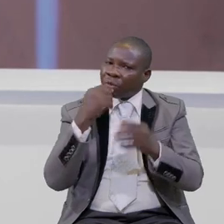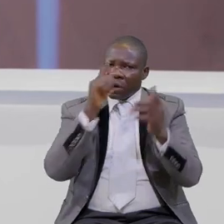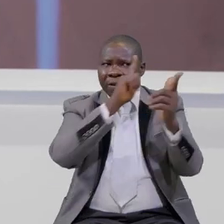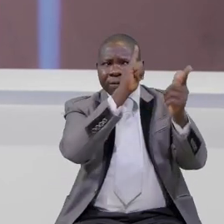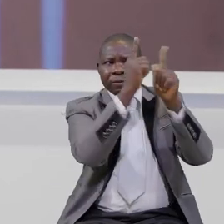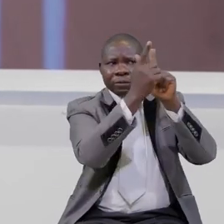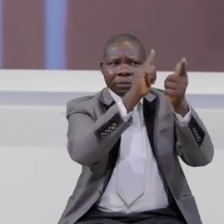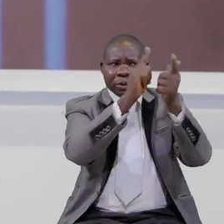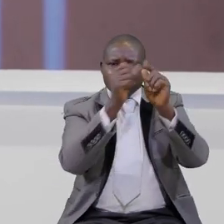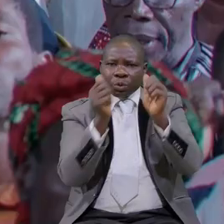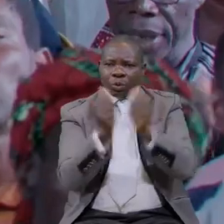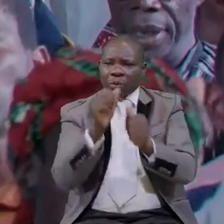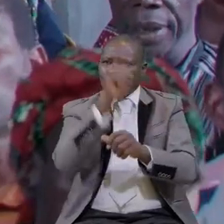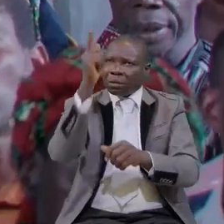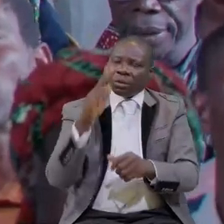Tu auras pour toi.